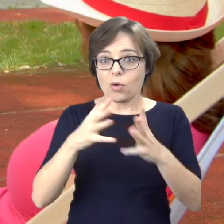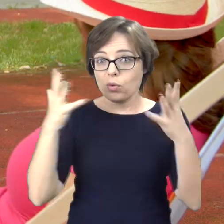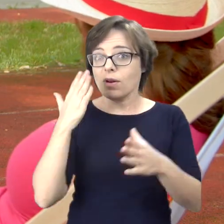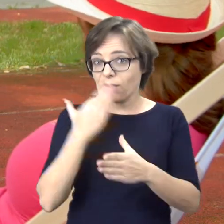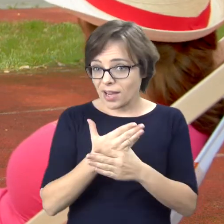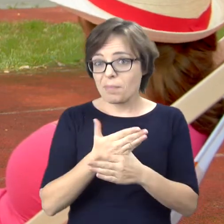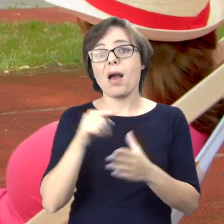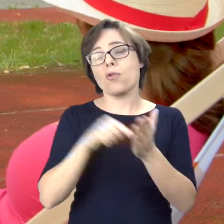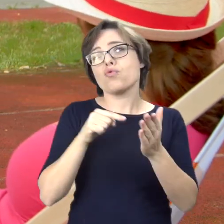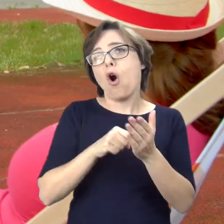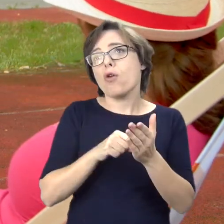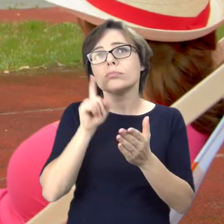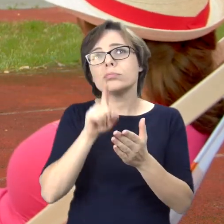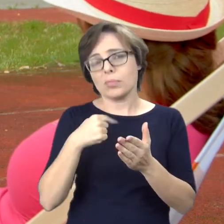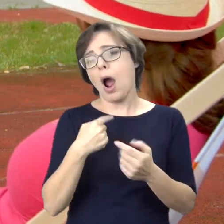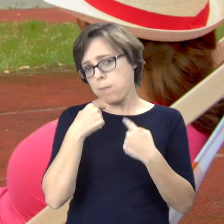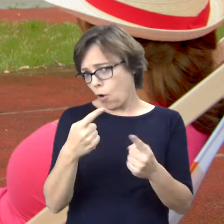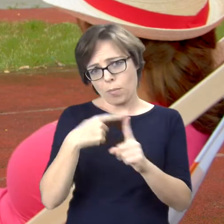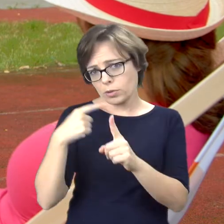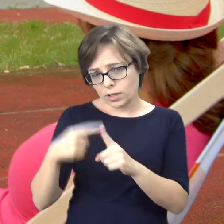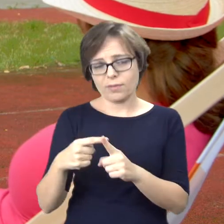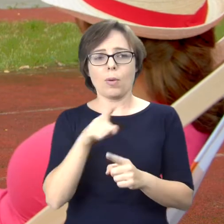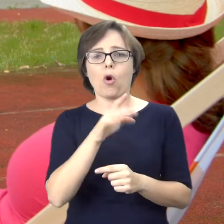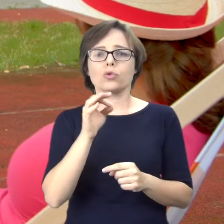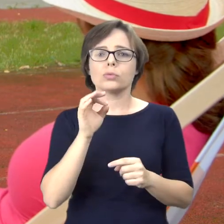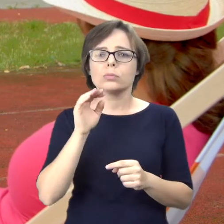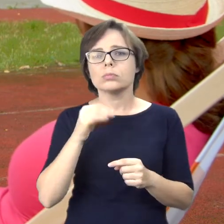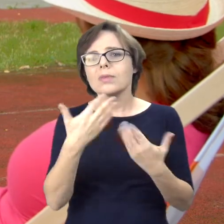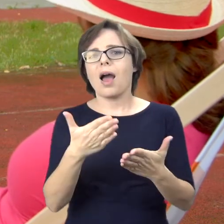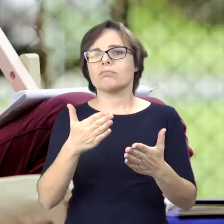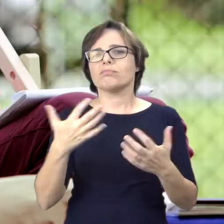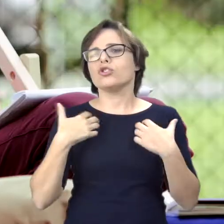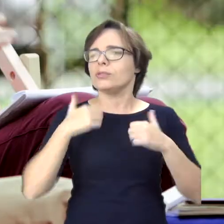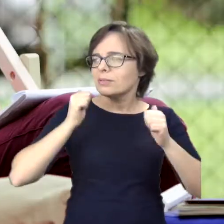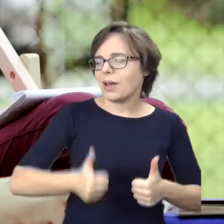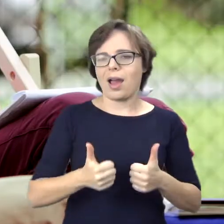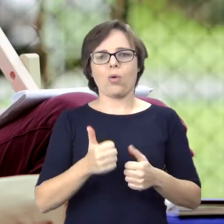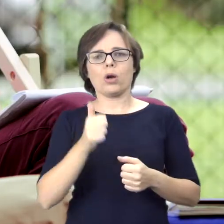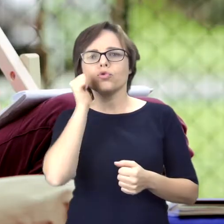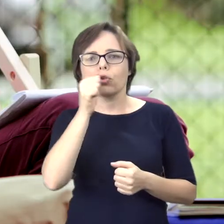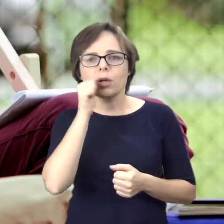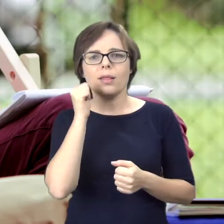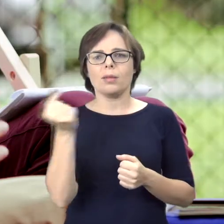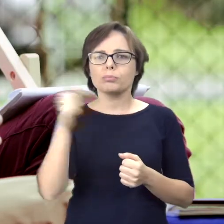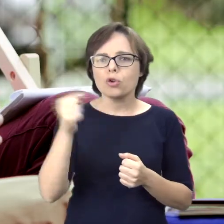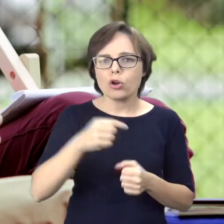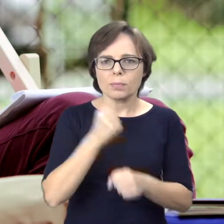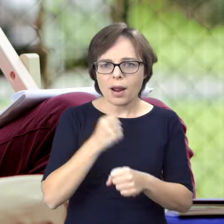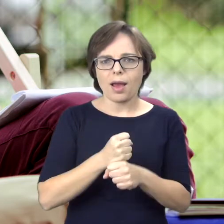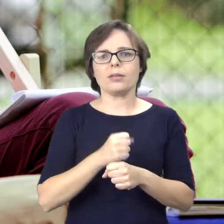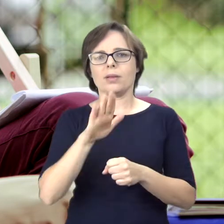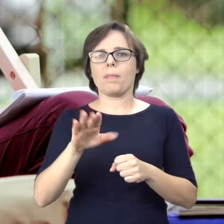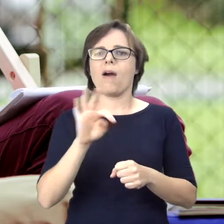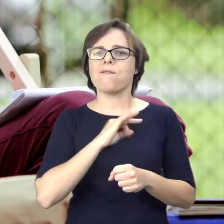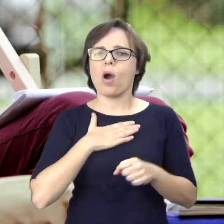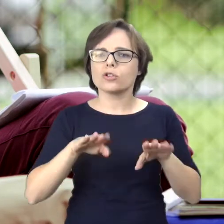to jednak układa, wiesz, ci życie, masz miejsce stałe, swoje biurko, gdzie codziennie przychodzisz, masz system, komputer, poukładane wszystkie rzeczy związane z pracą, tak?